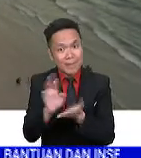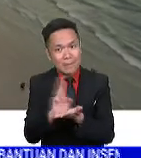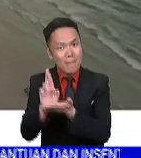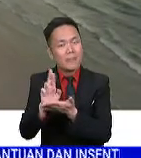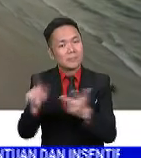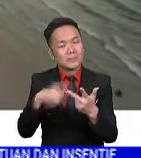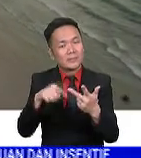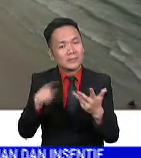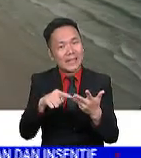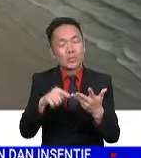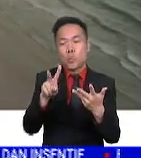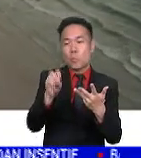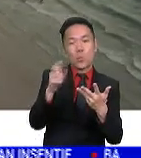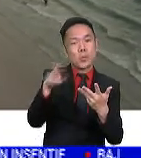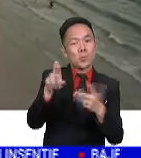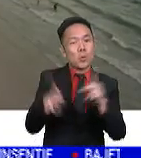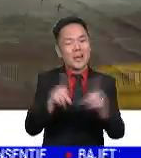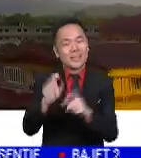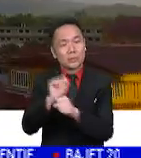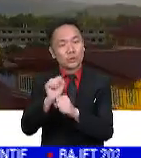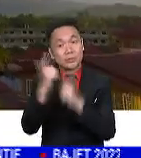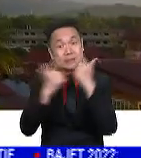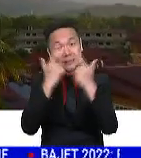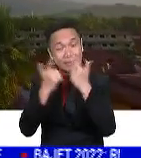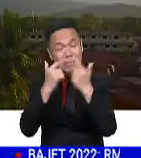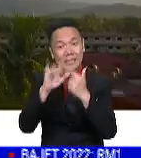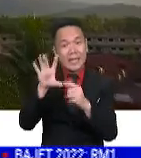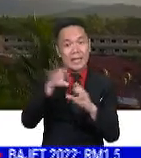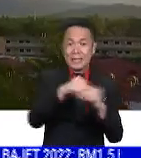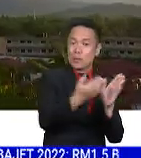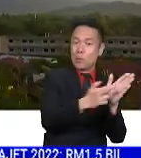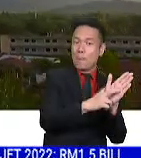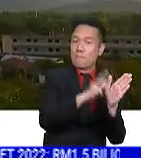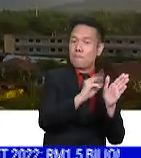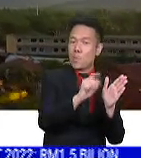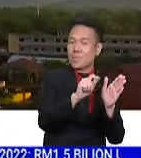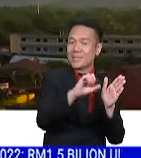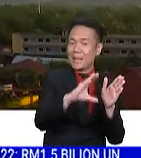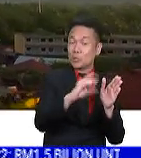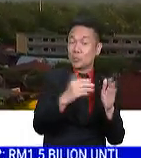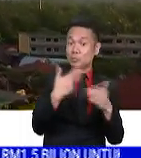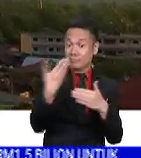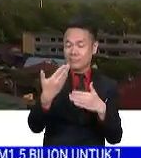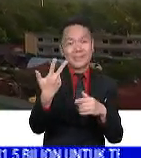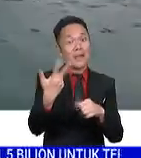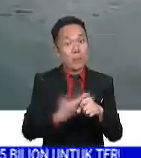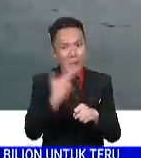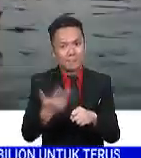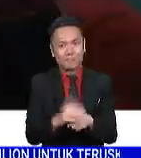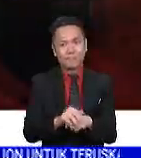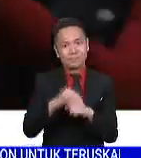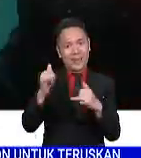lebih 20,000 pengusaha pelancongan yang berdaftar di bawah MOTEC untuk tempoh 3 bulan. Seterusnya,